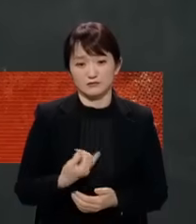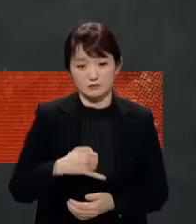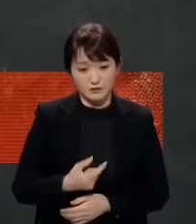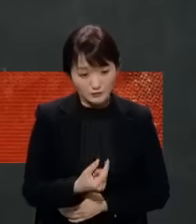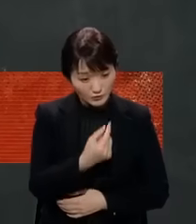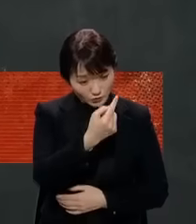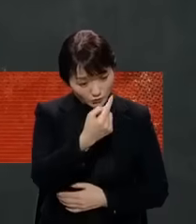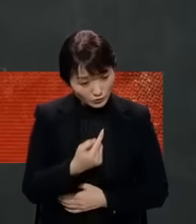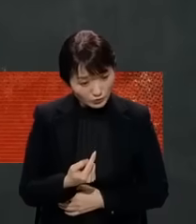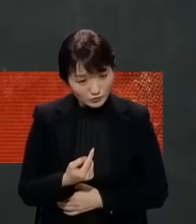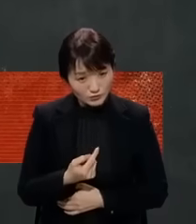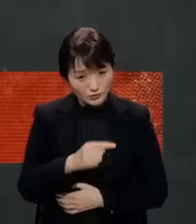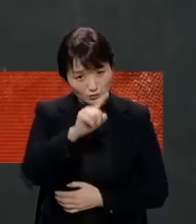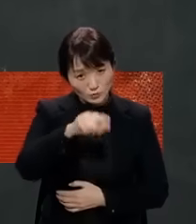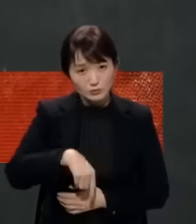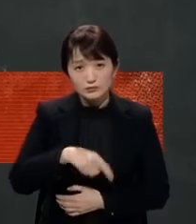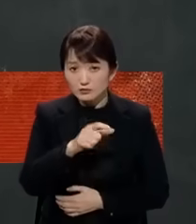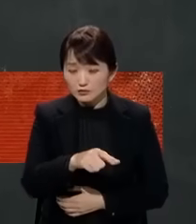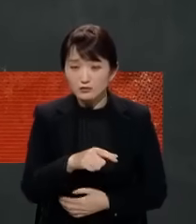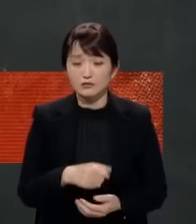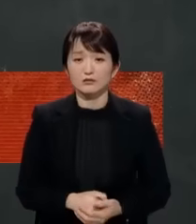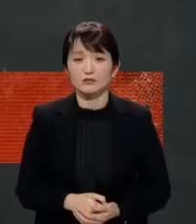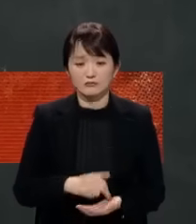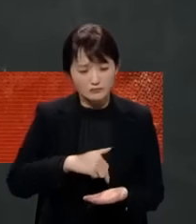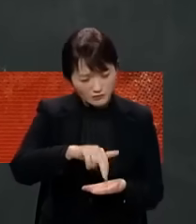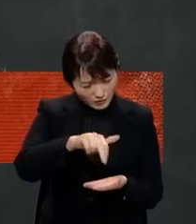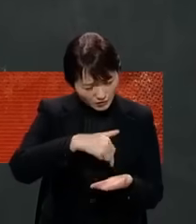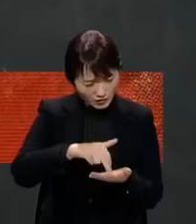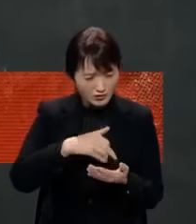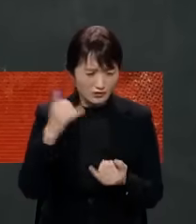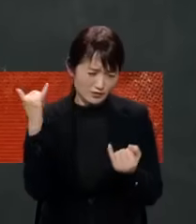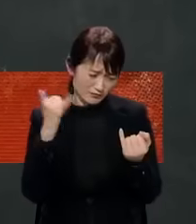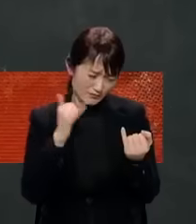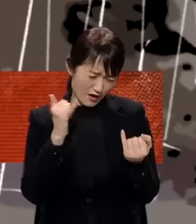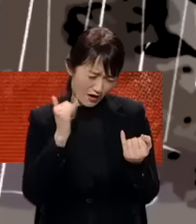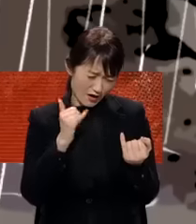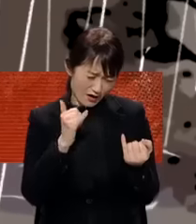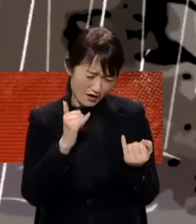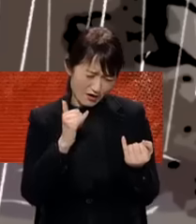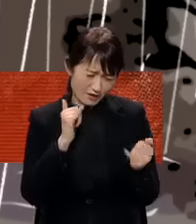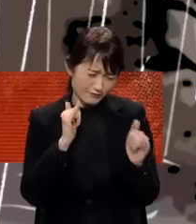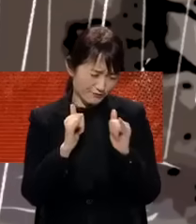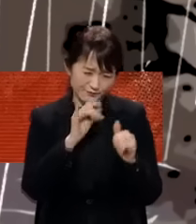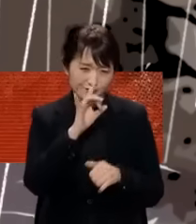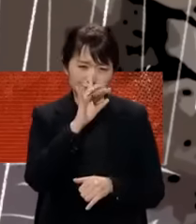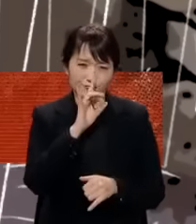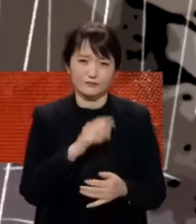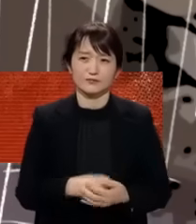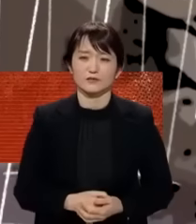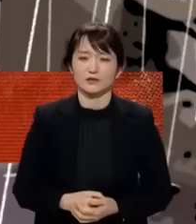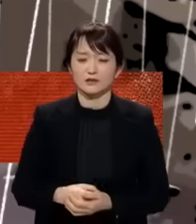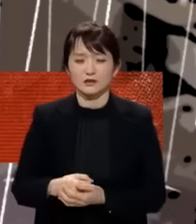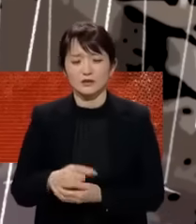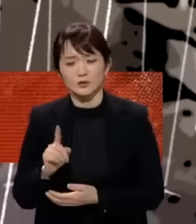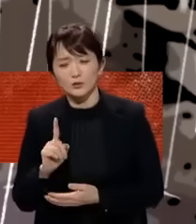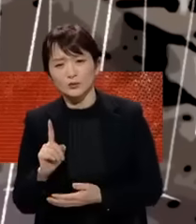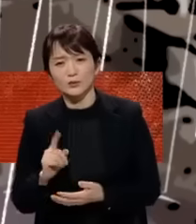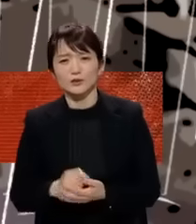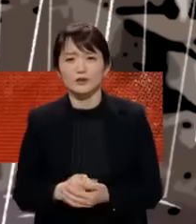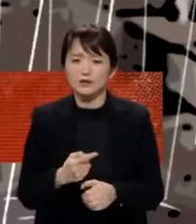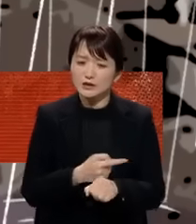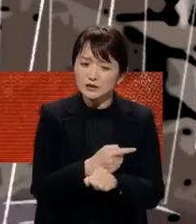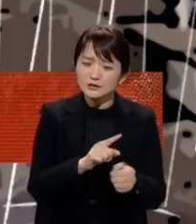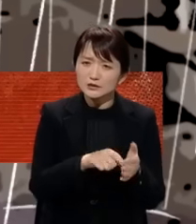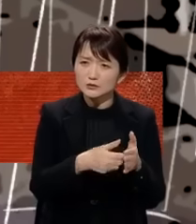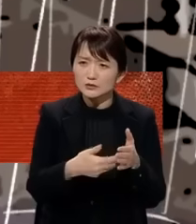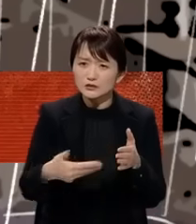알았는데 아이가 오질 않는 겁니다 그래서 카톡도 하고 전화도 수십통을 했는데 연락이 안 됩니다 애가 타고 있었는데 한 시간쯤